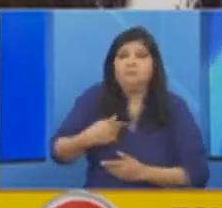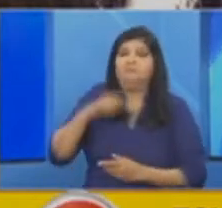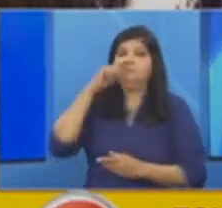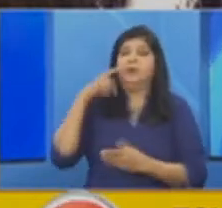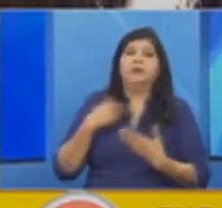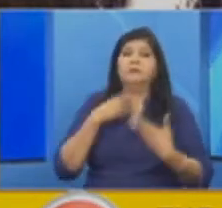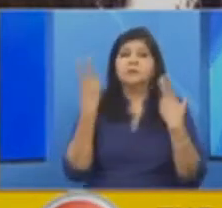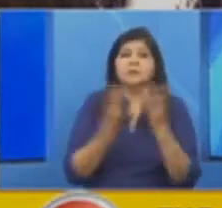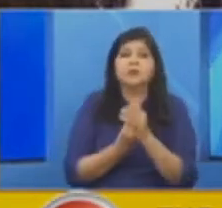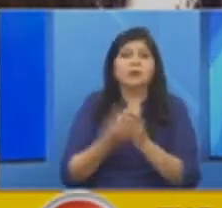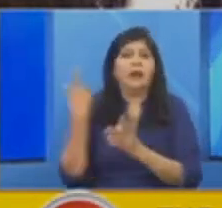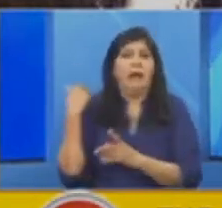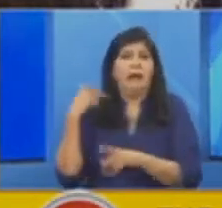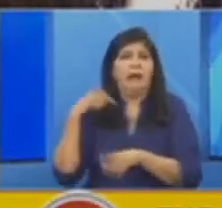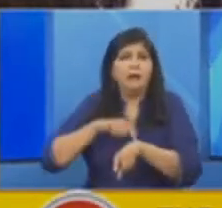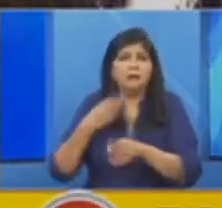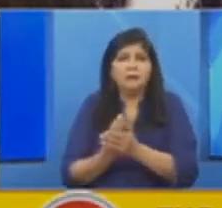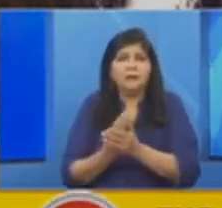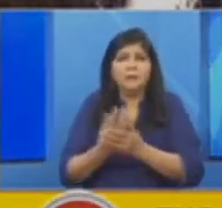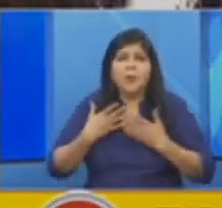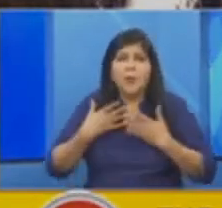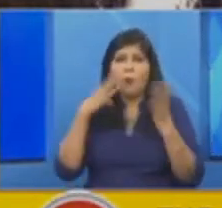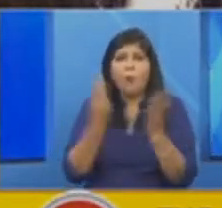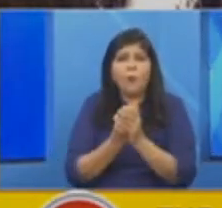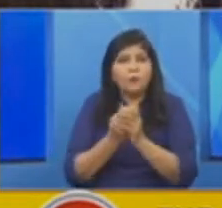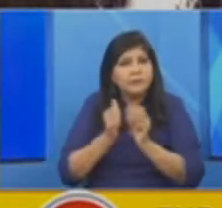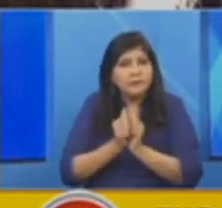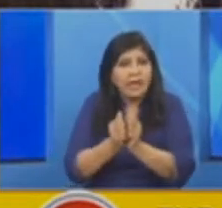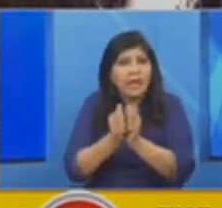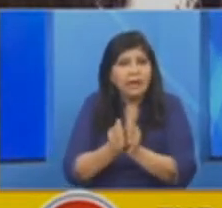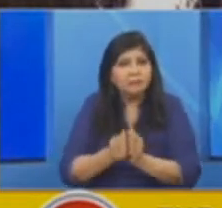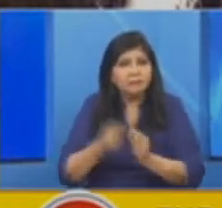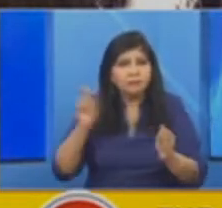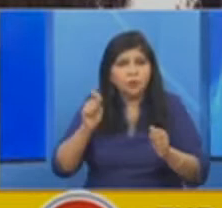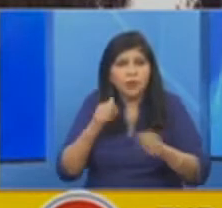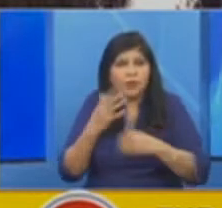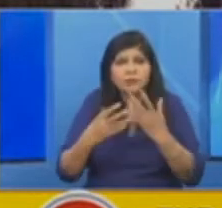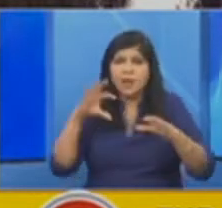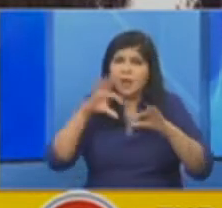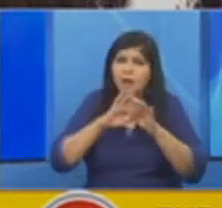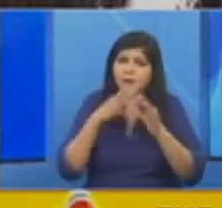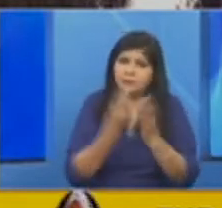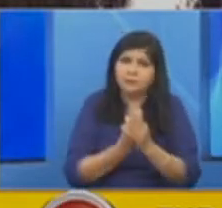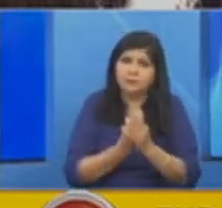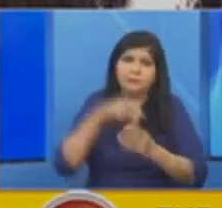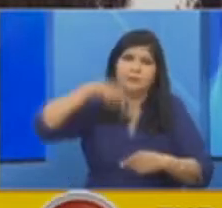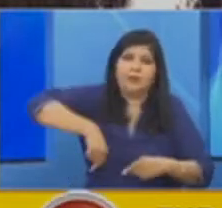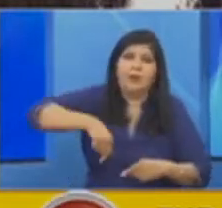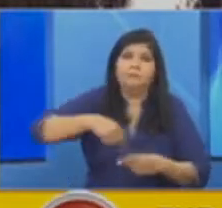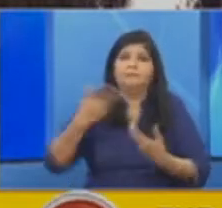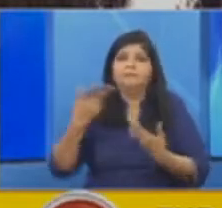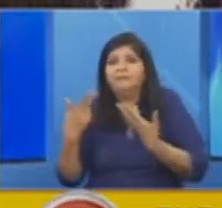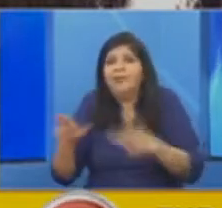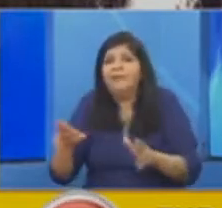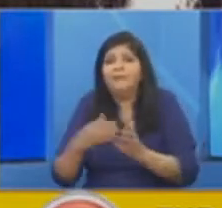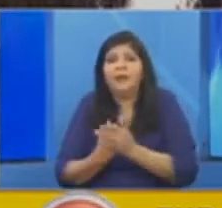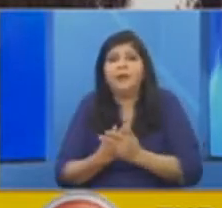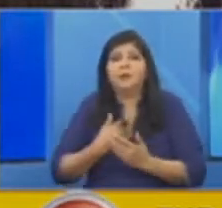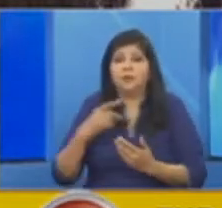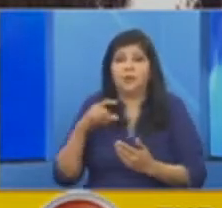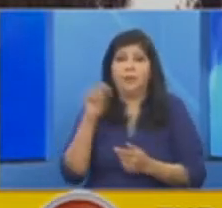कल तक सबके साथ खेलता था गुल मिल जाता था